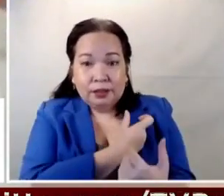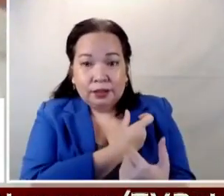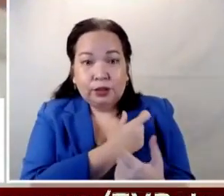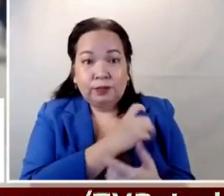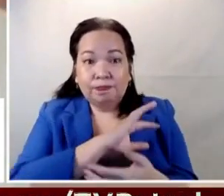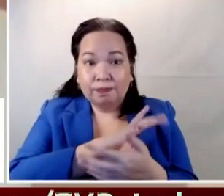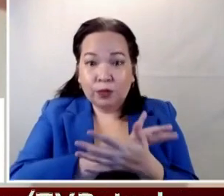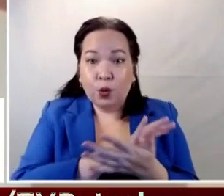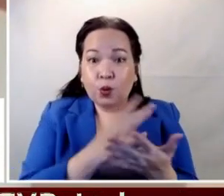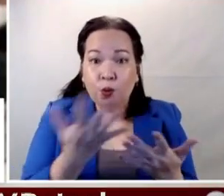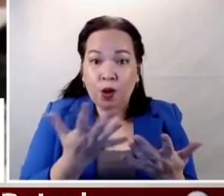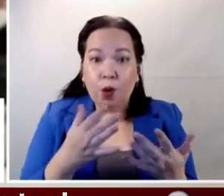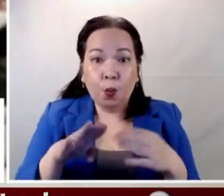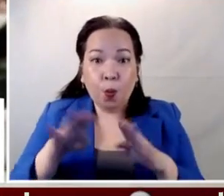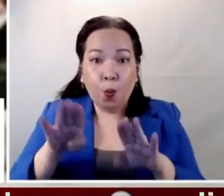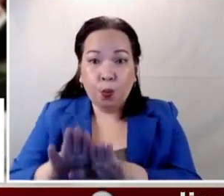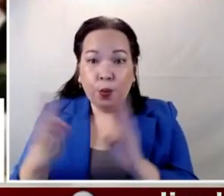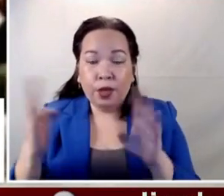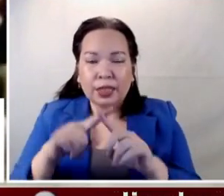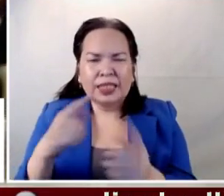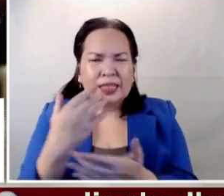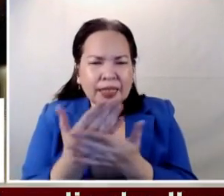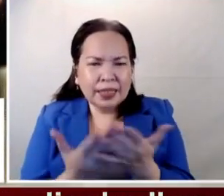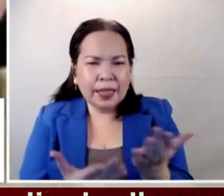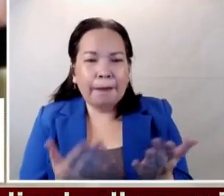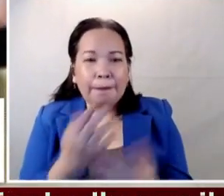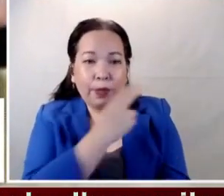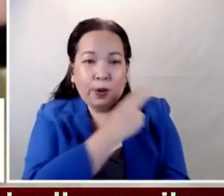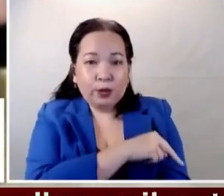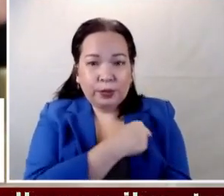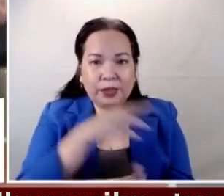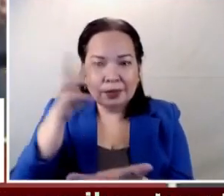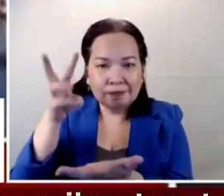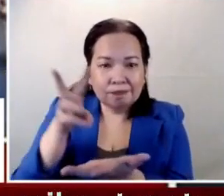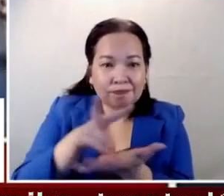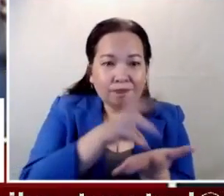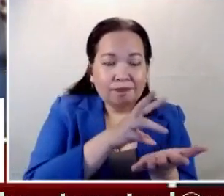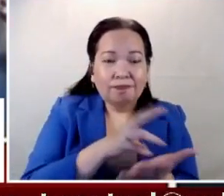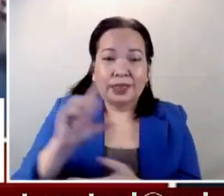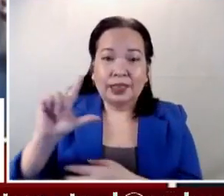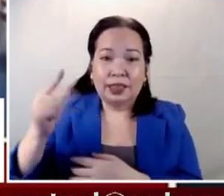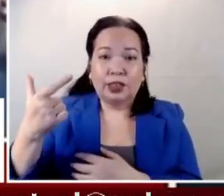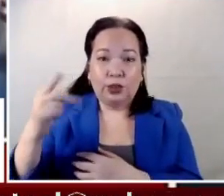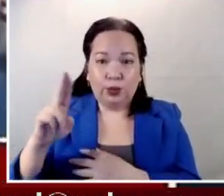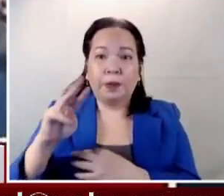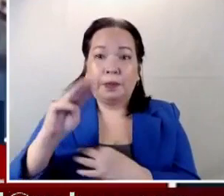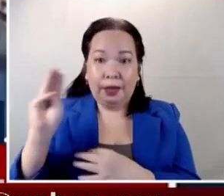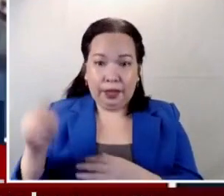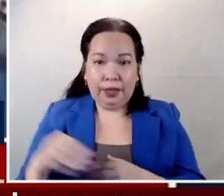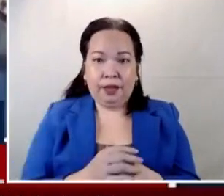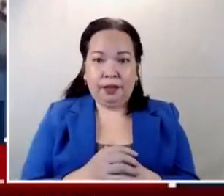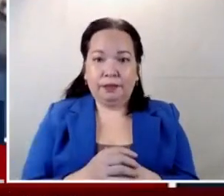na rin ang bakunahan sa mga piling ospital sa bawat LGU sa Metro Manila. Pupunta naman po tayo sa mga